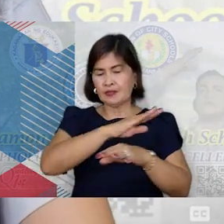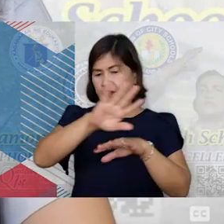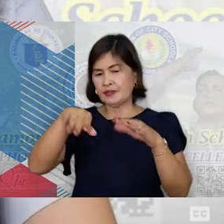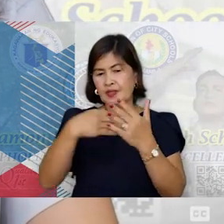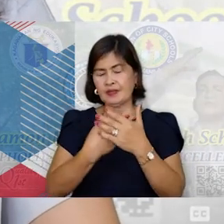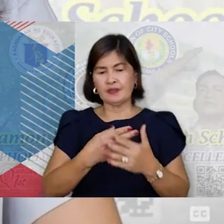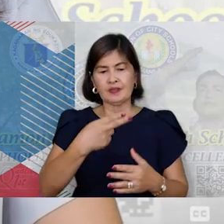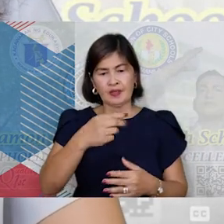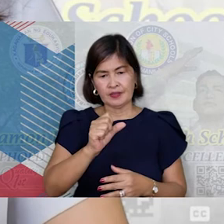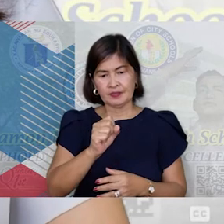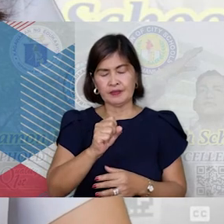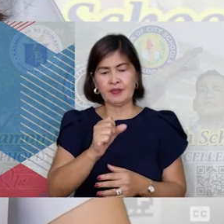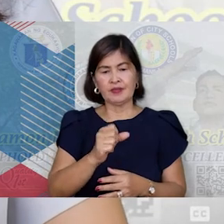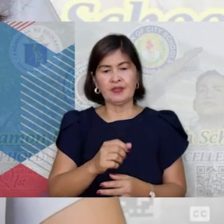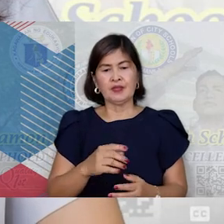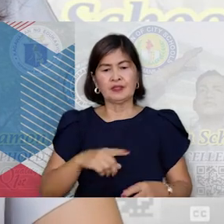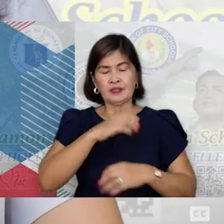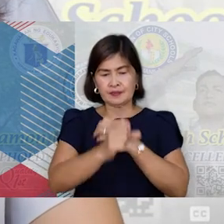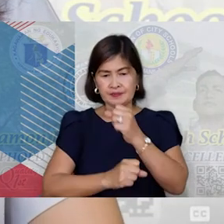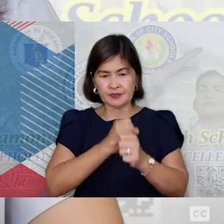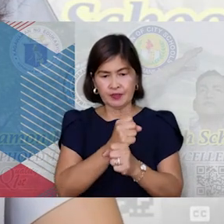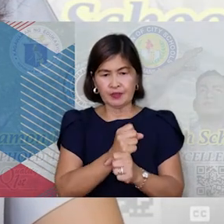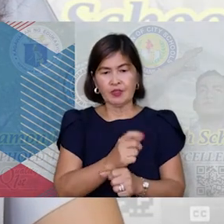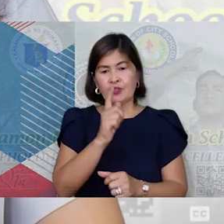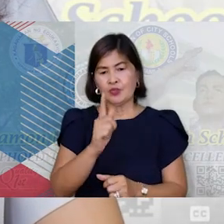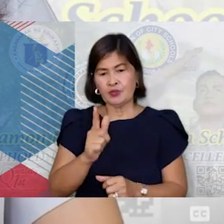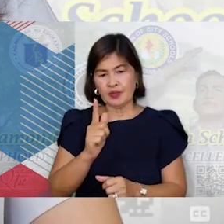school completers sa taong panuruang